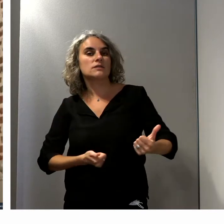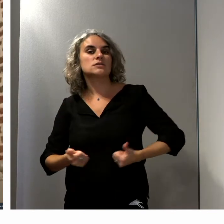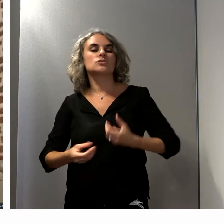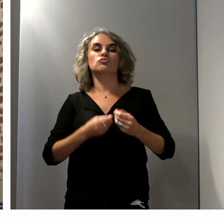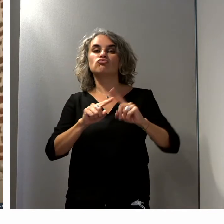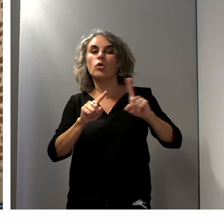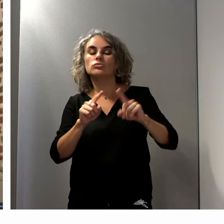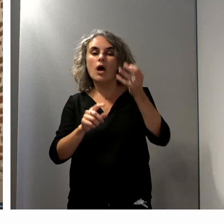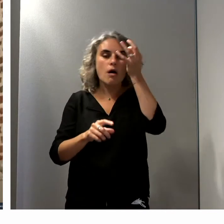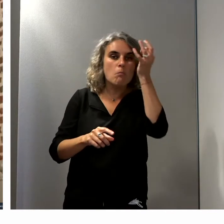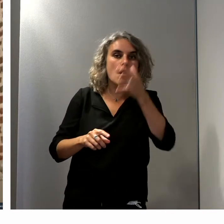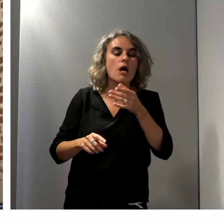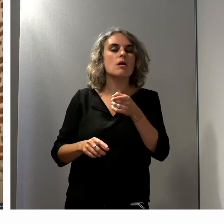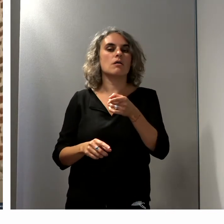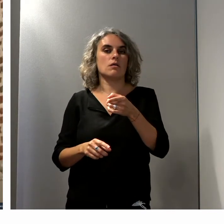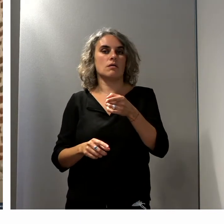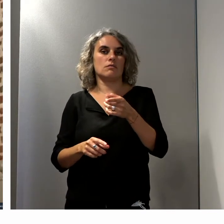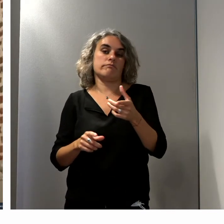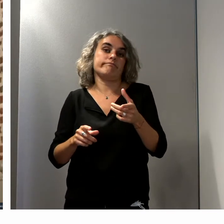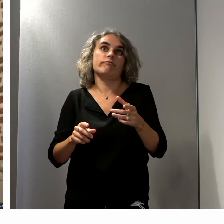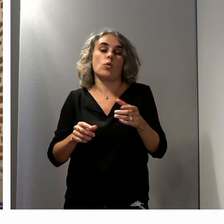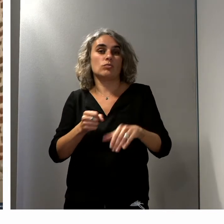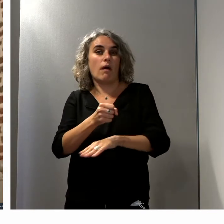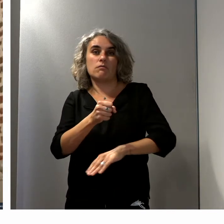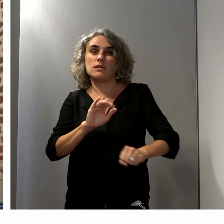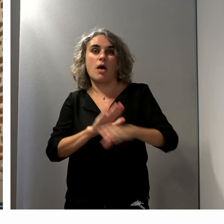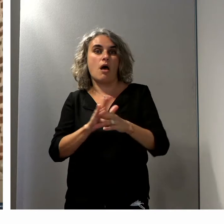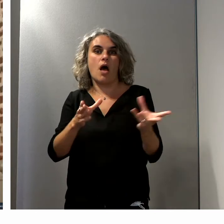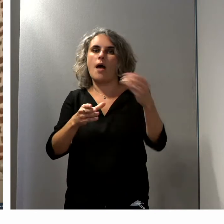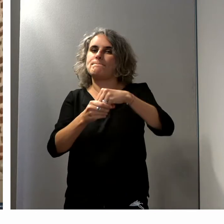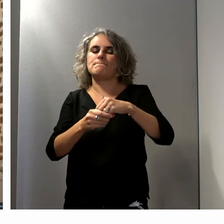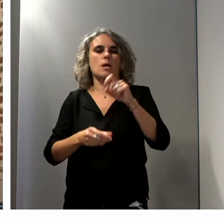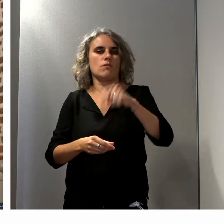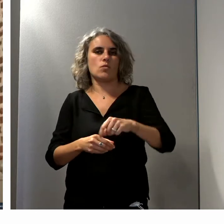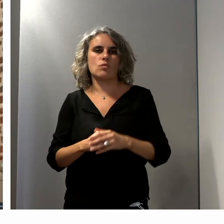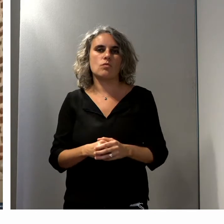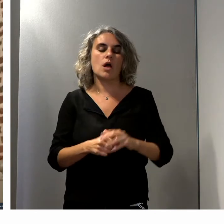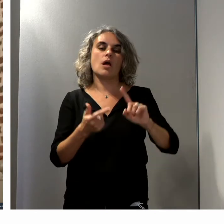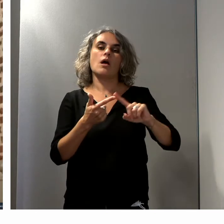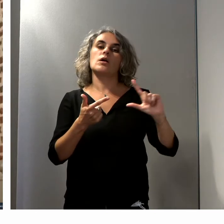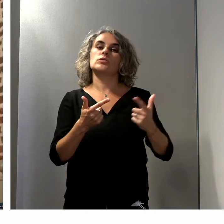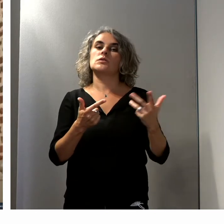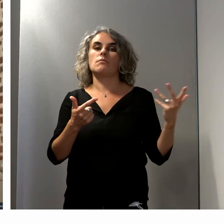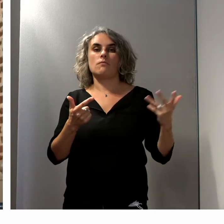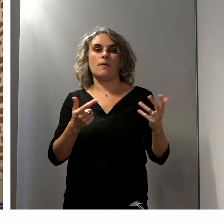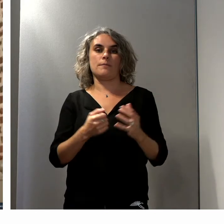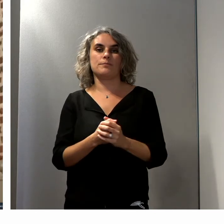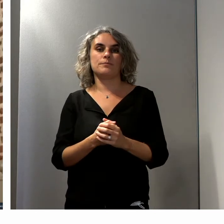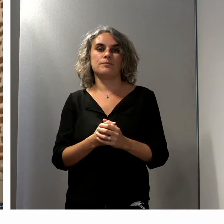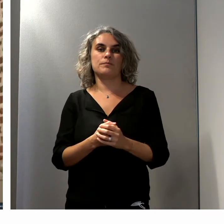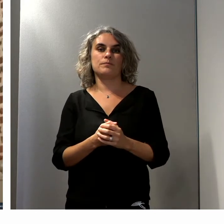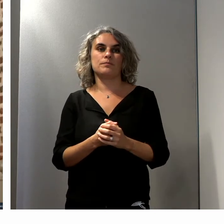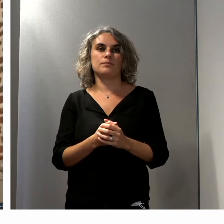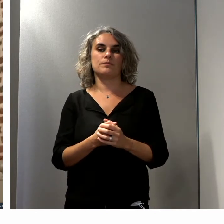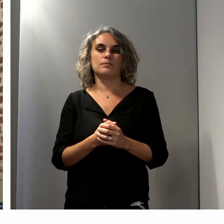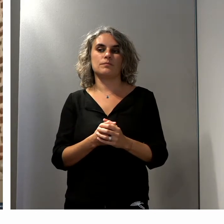inventer soient eux-mêmes inclusifs naturellement. Et deux, surtout, on part d'une vision qui est clé pour nous, qui est celle